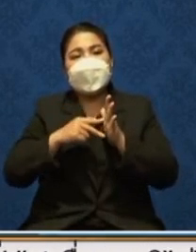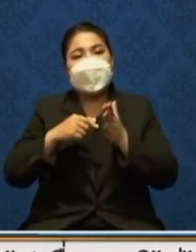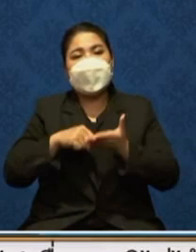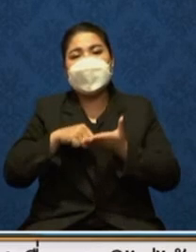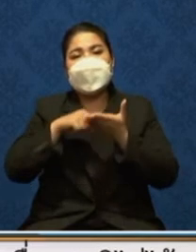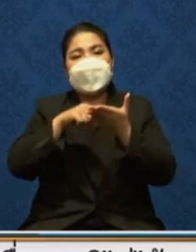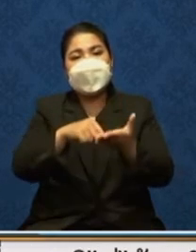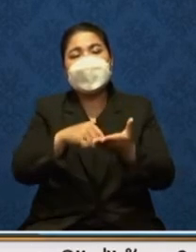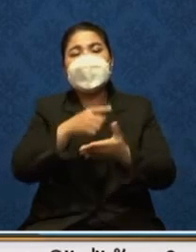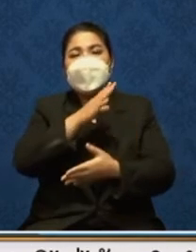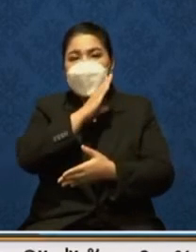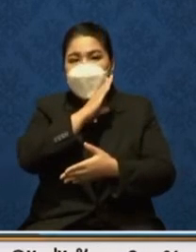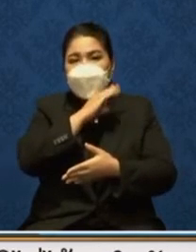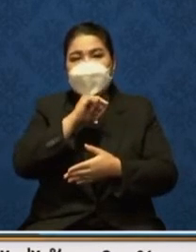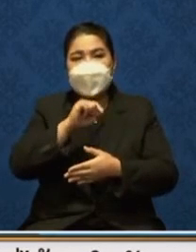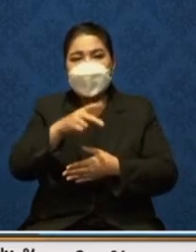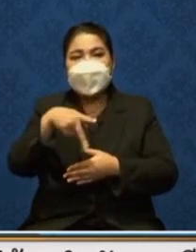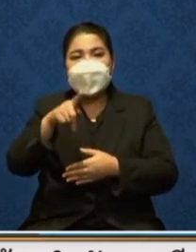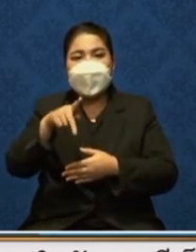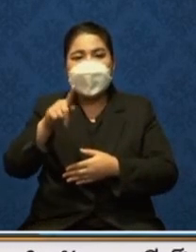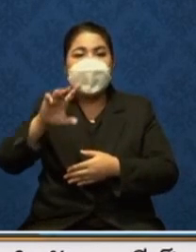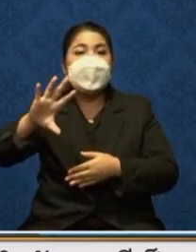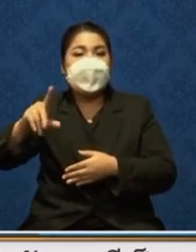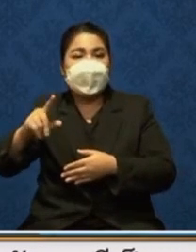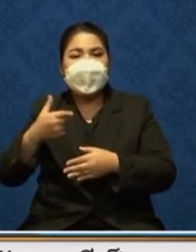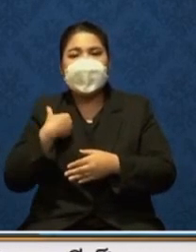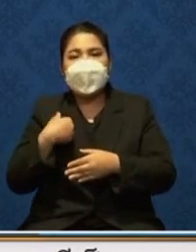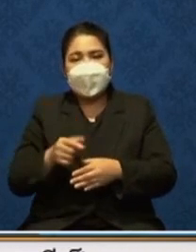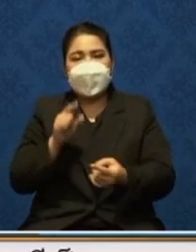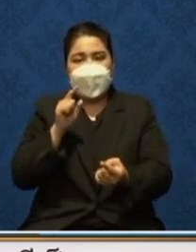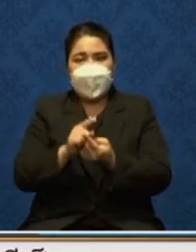บและยไม่พอครั